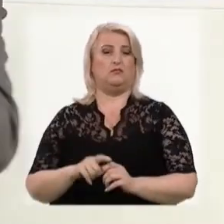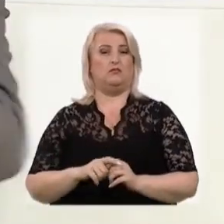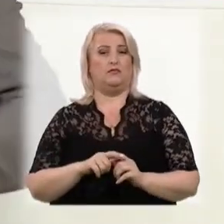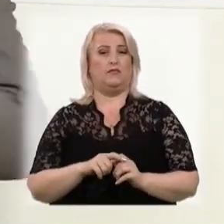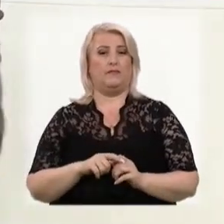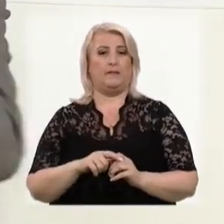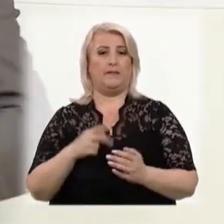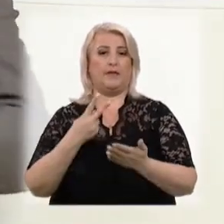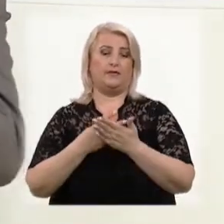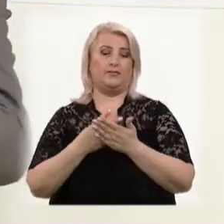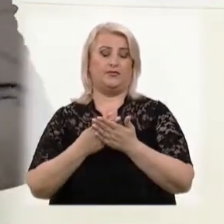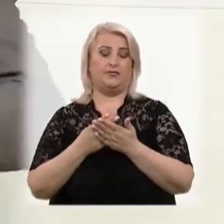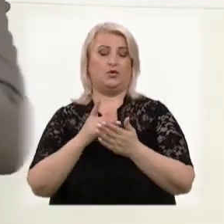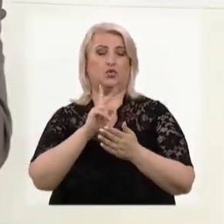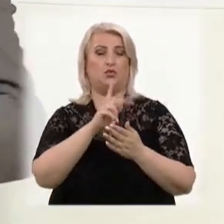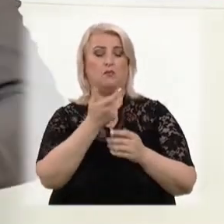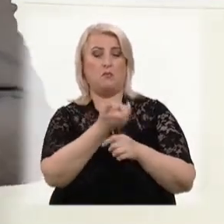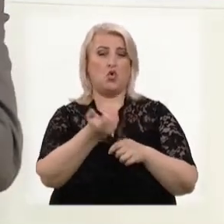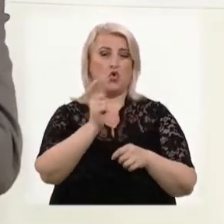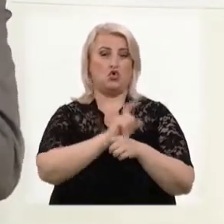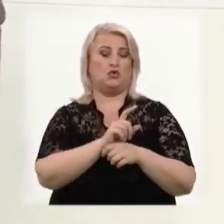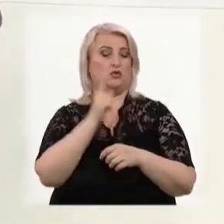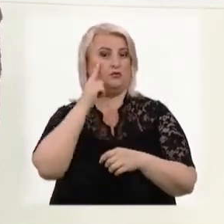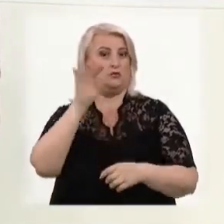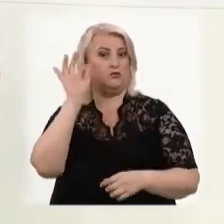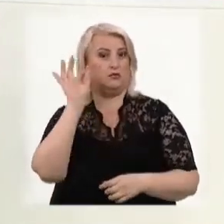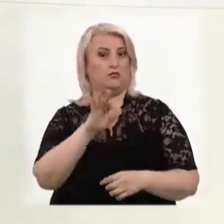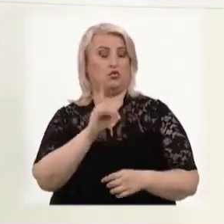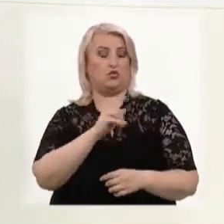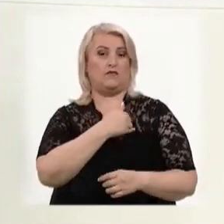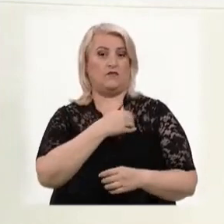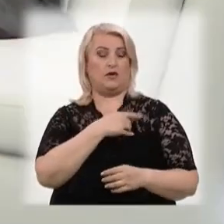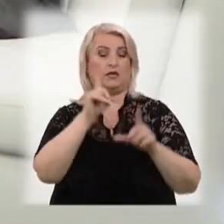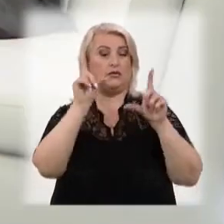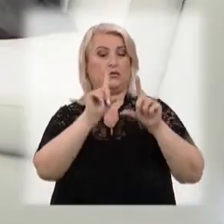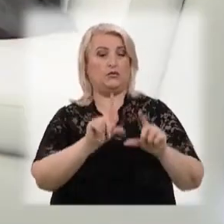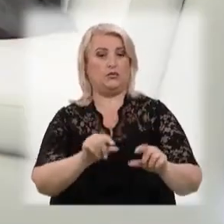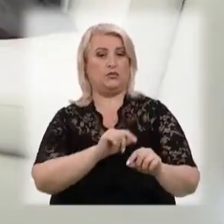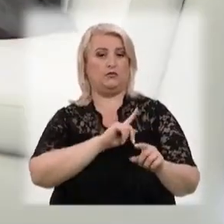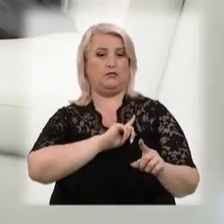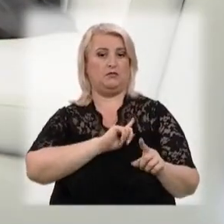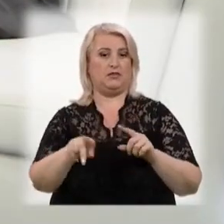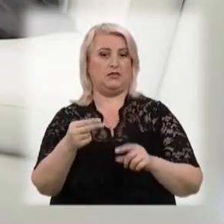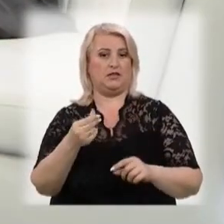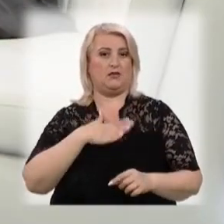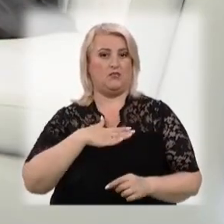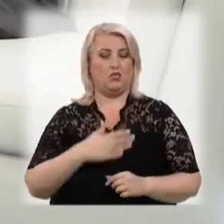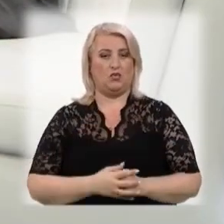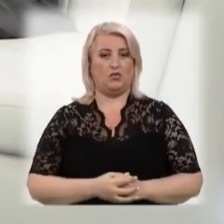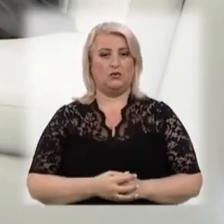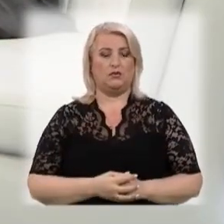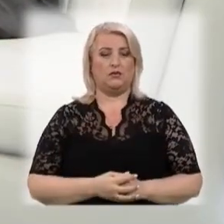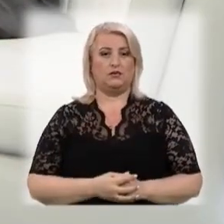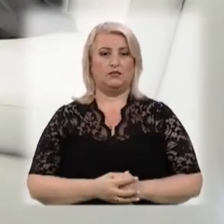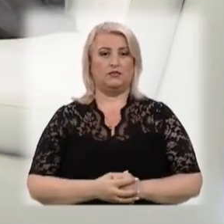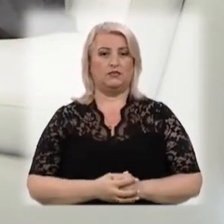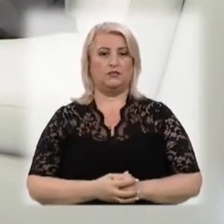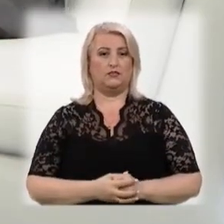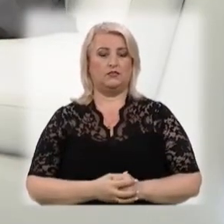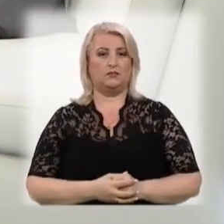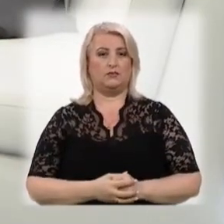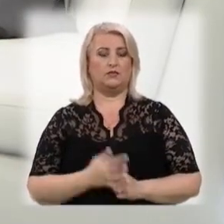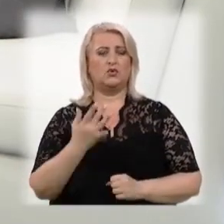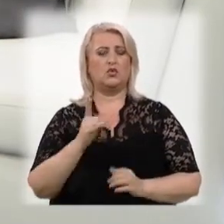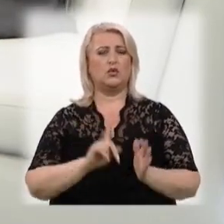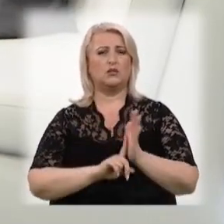și să arate enunțurile mele mai repede mai mult mai des pentru că vreau să cheltui bani ma ho Deci titieni și norme de industrie deci de la cât